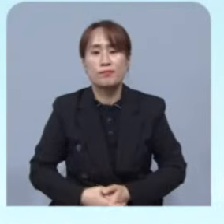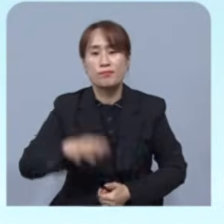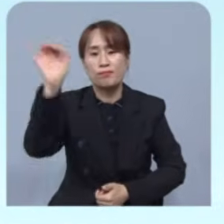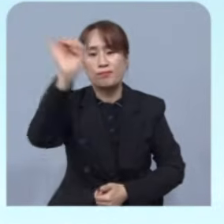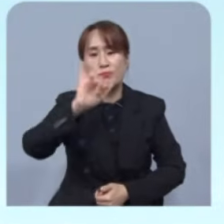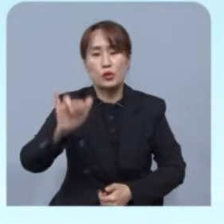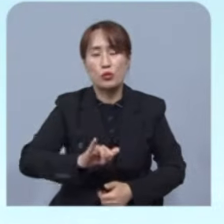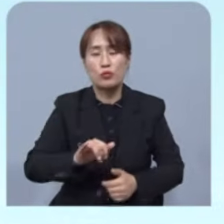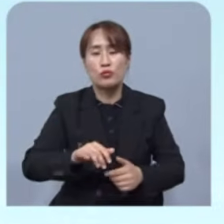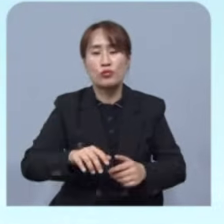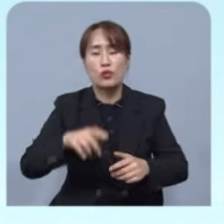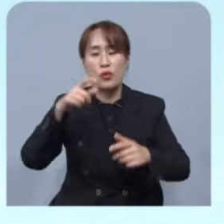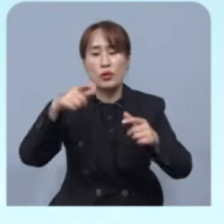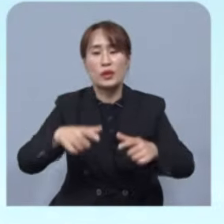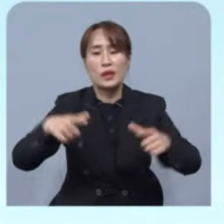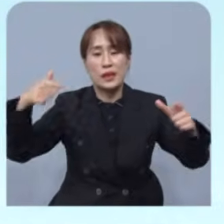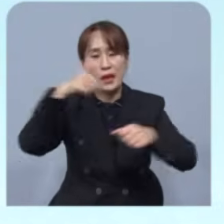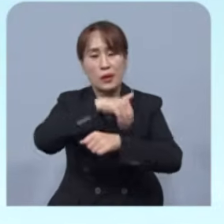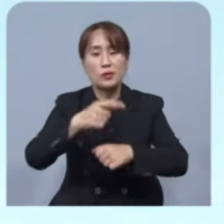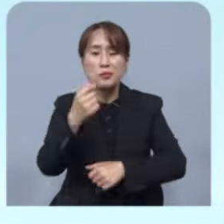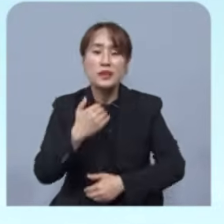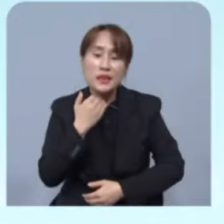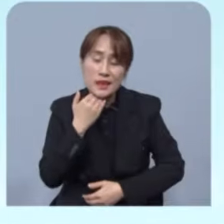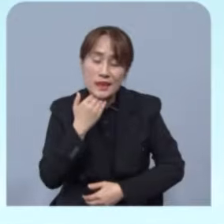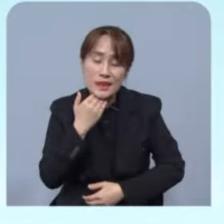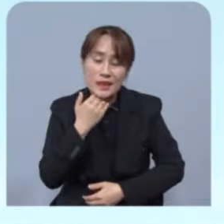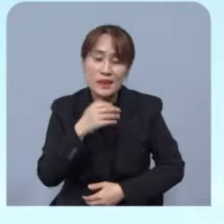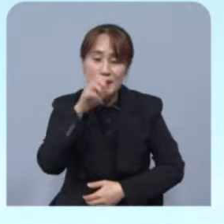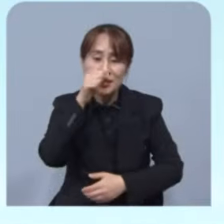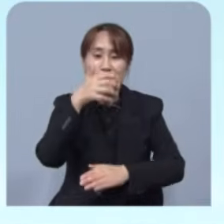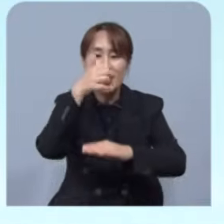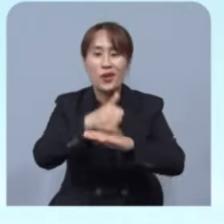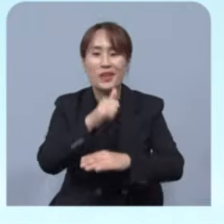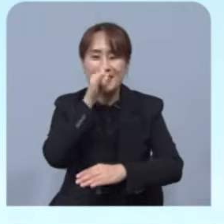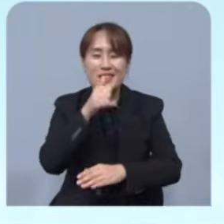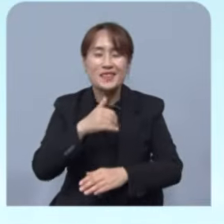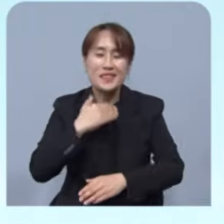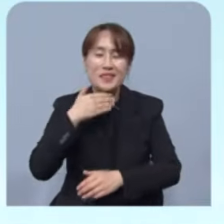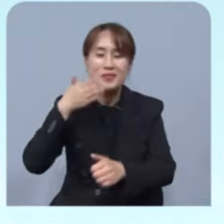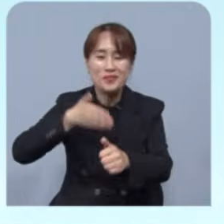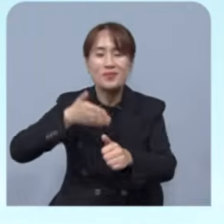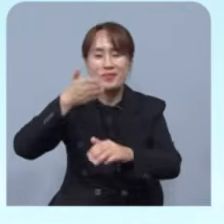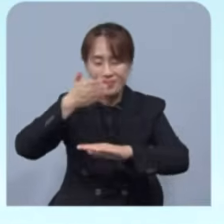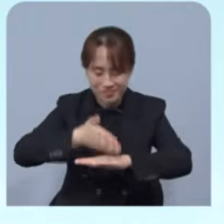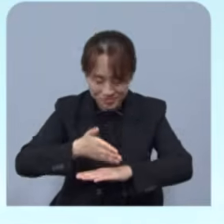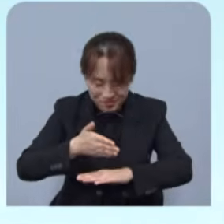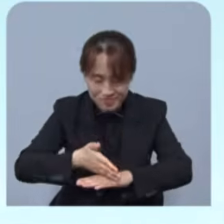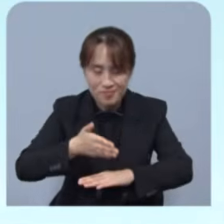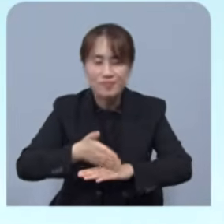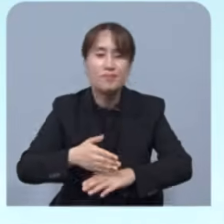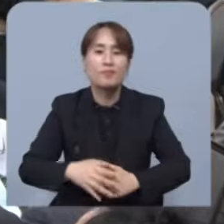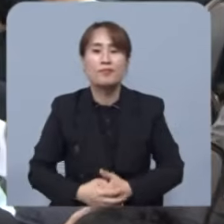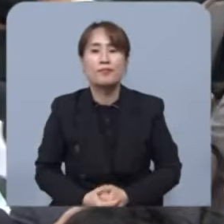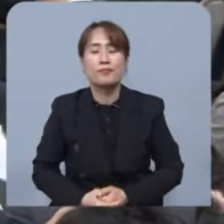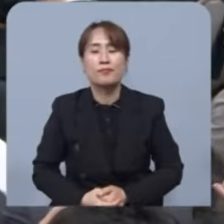전국적으로 확대할 계획이니까 좀 기다려 주시면 좋은 결과 있을 것 같습니다. 예, 감사합니다.